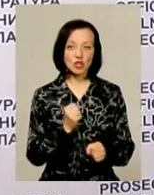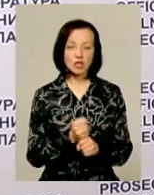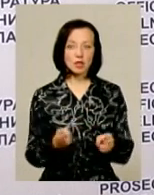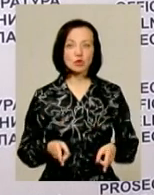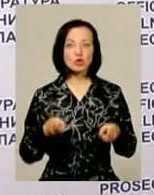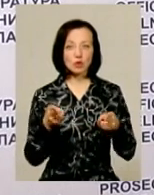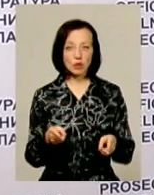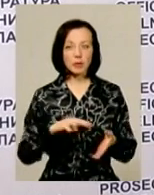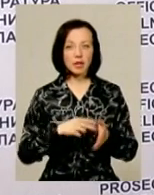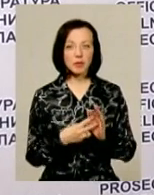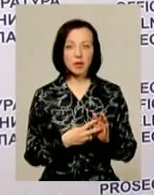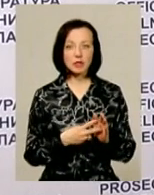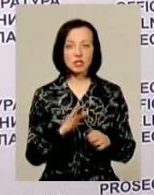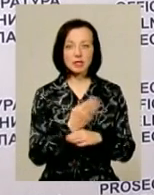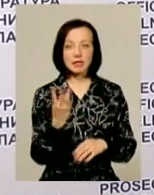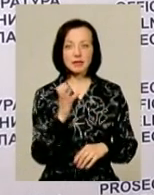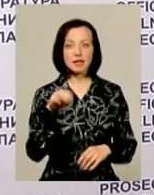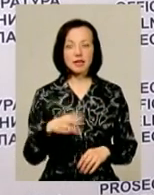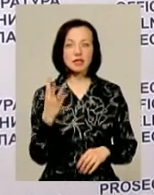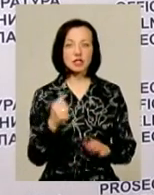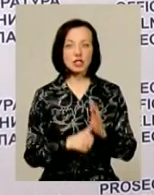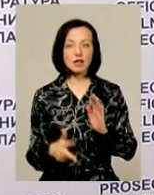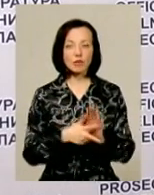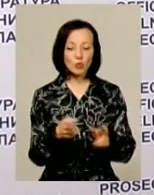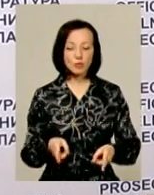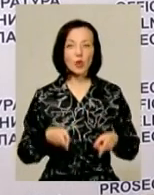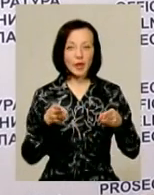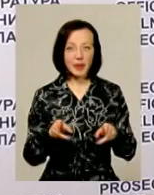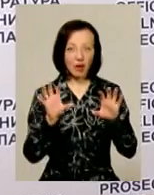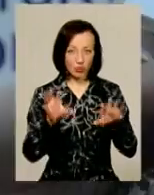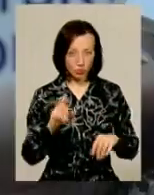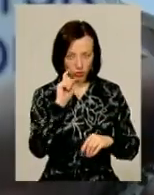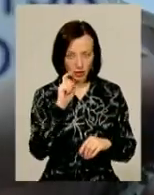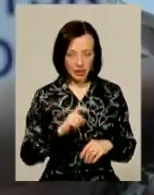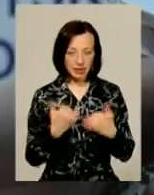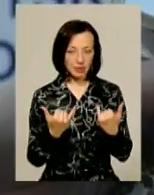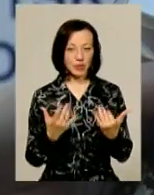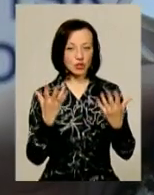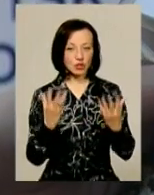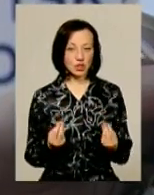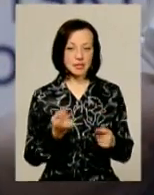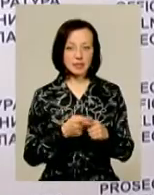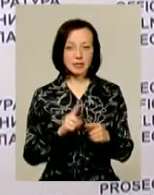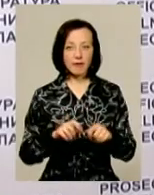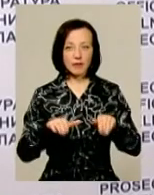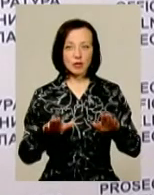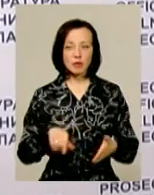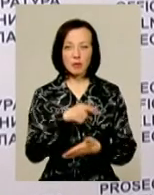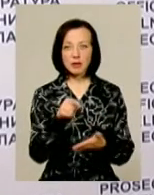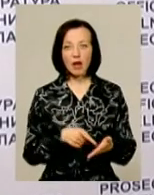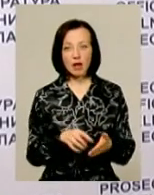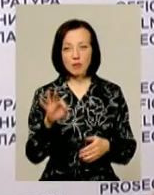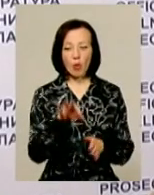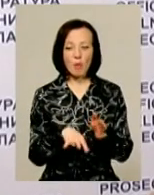вчиненні злочину, передбаченого частиною 3 статті 368 Кримінального кодексу України. На теперішній час вирішується питання